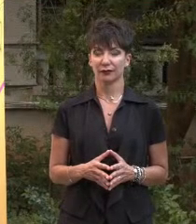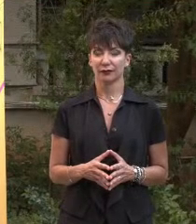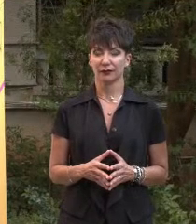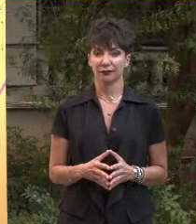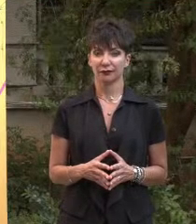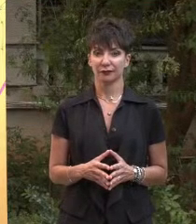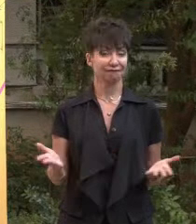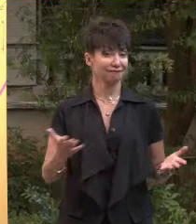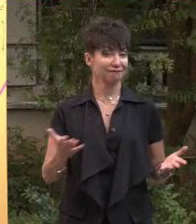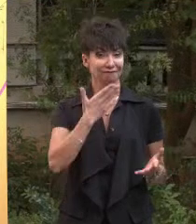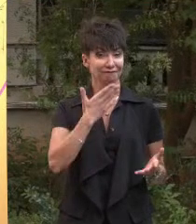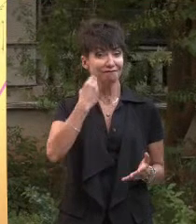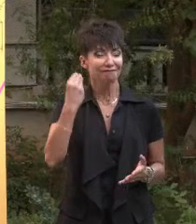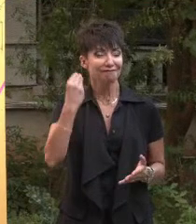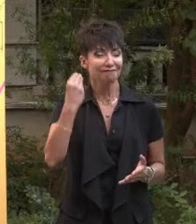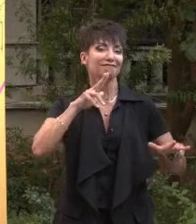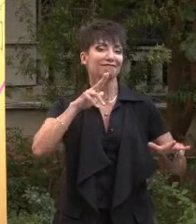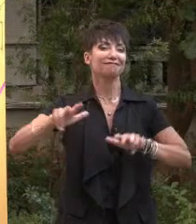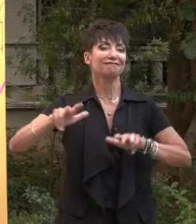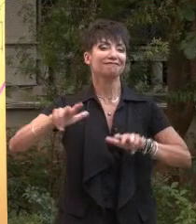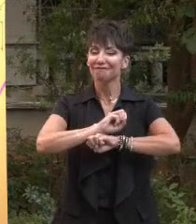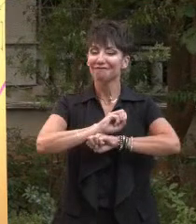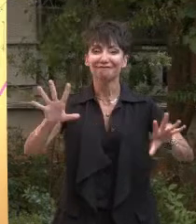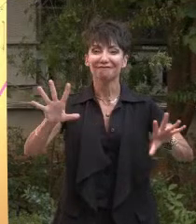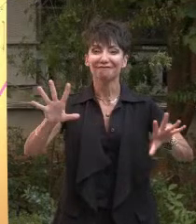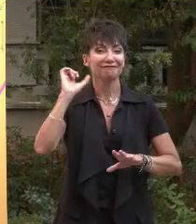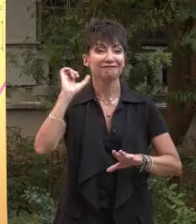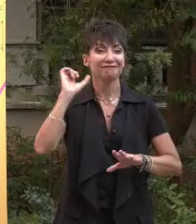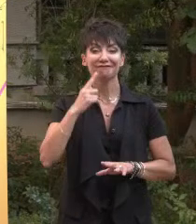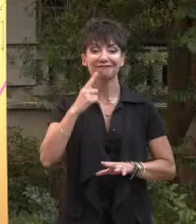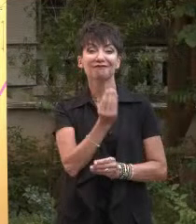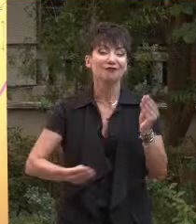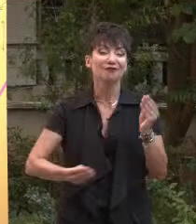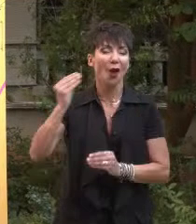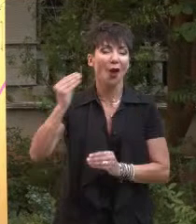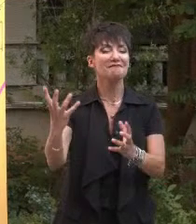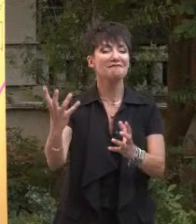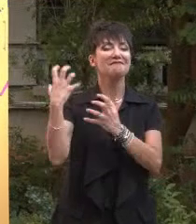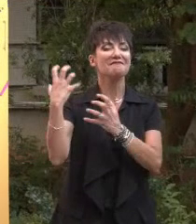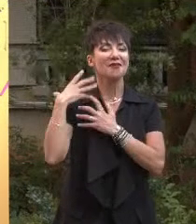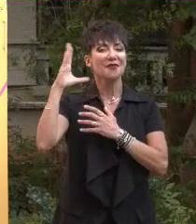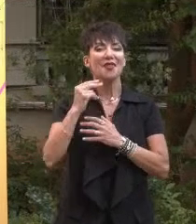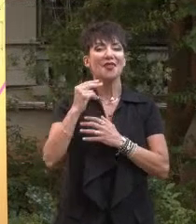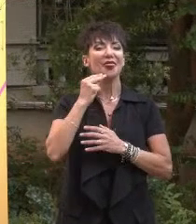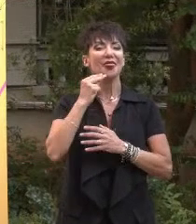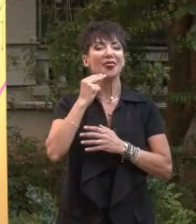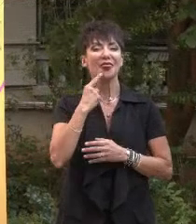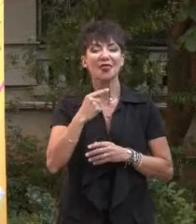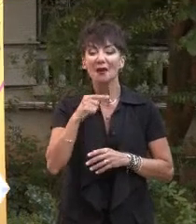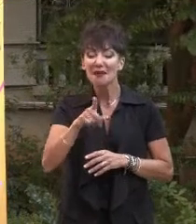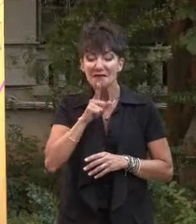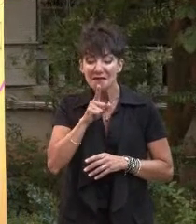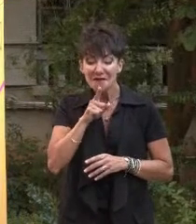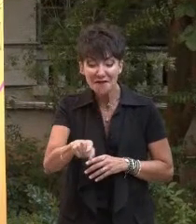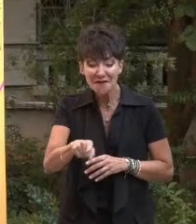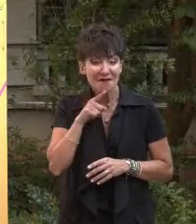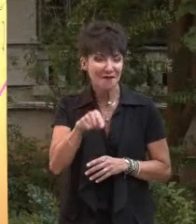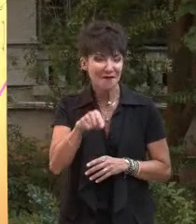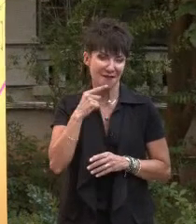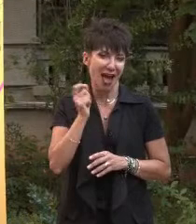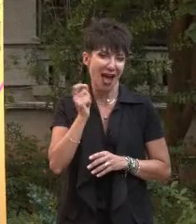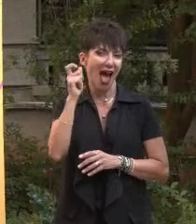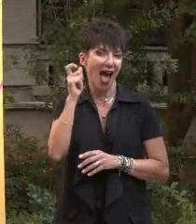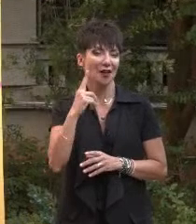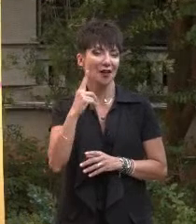Ένα εξαιρετικό βίντεο είδαμε λοιπόν. Η πλέον αρμόδια για να μας εισάγει στο βασικό κορμό της εκδήλωσης είναι η Διευθύντρια του Τομέα Νεότητας, η